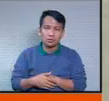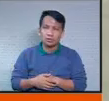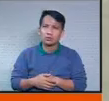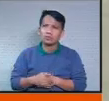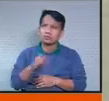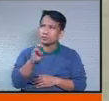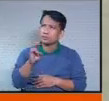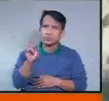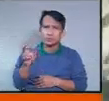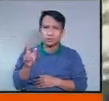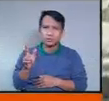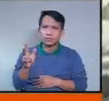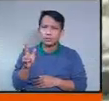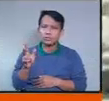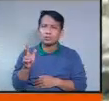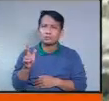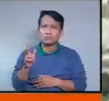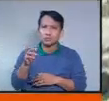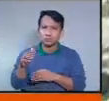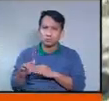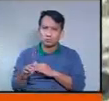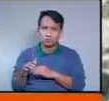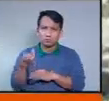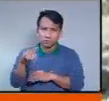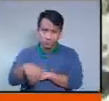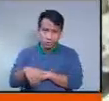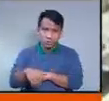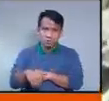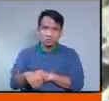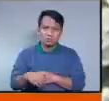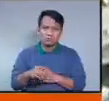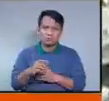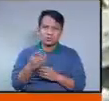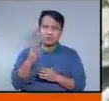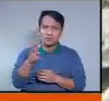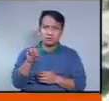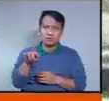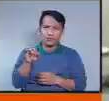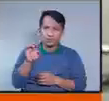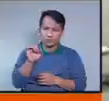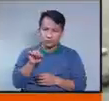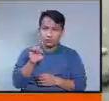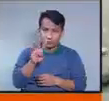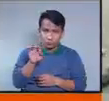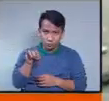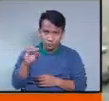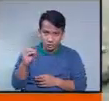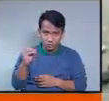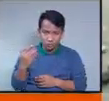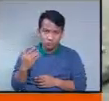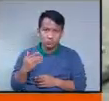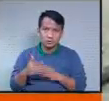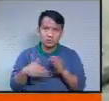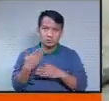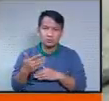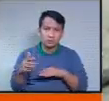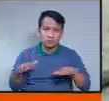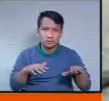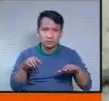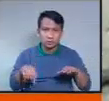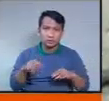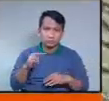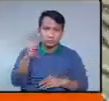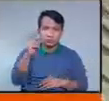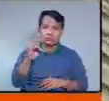around 7:38 p.m. Na nakaranas tayo ng magnitude 4.0 na aftershock dito sa